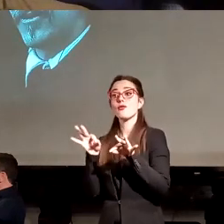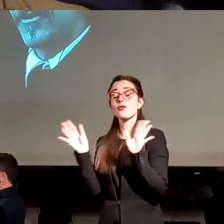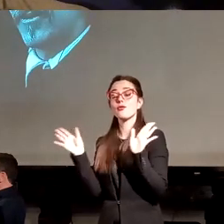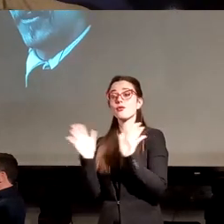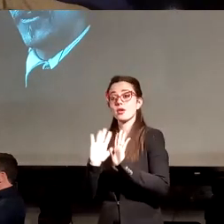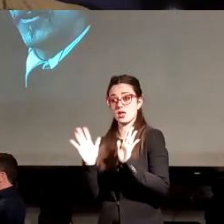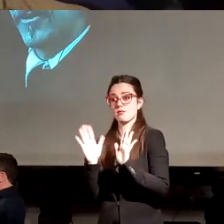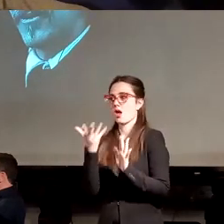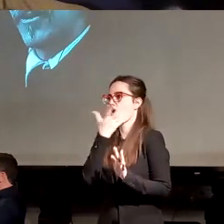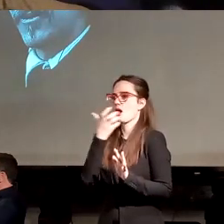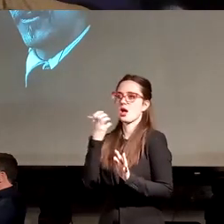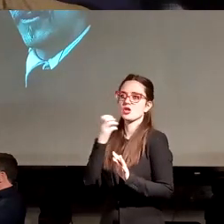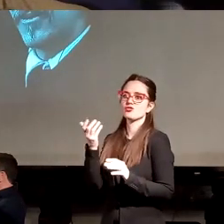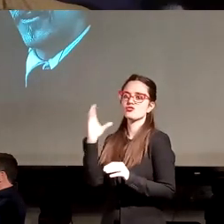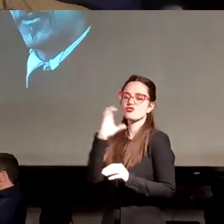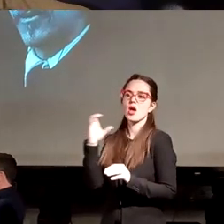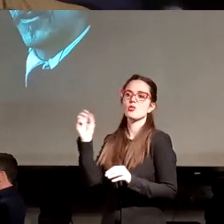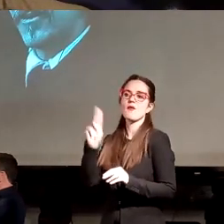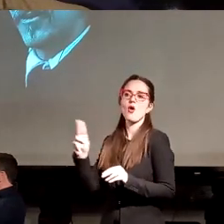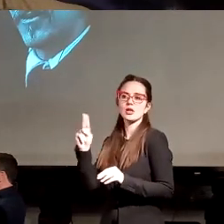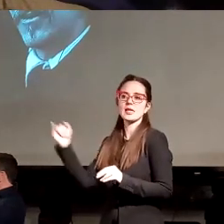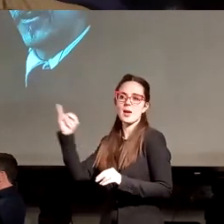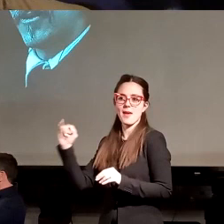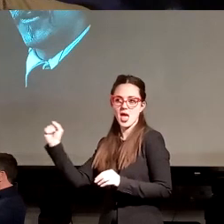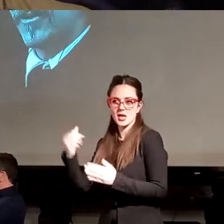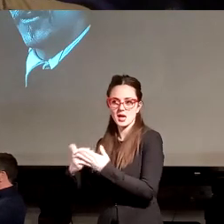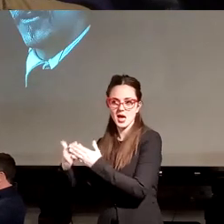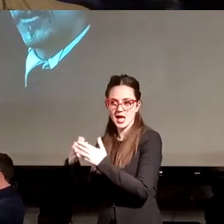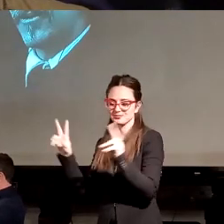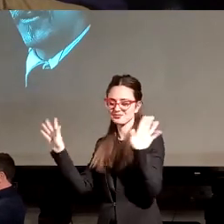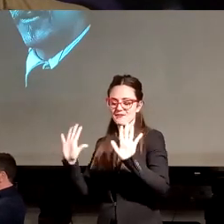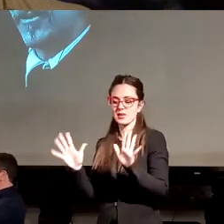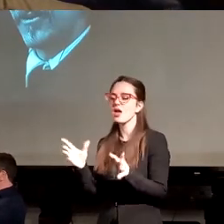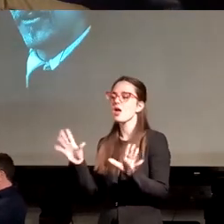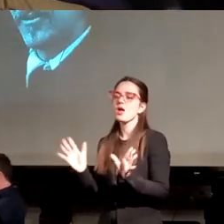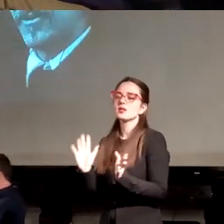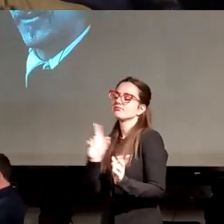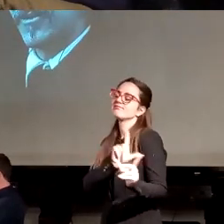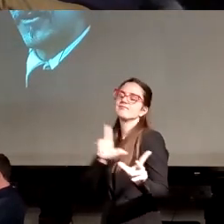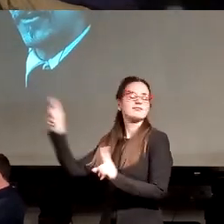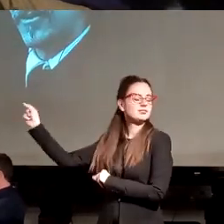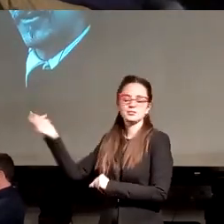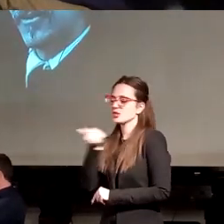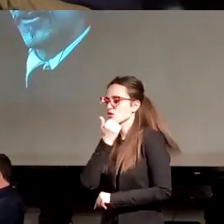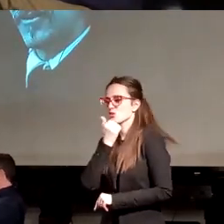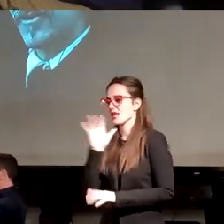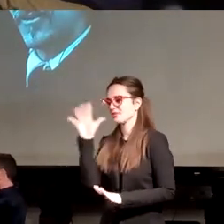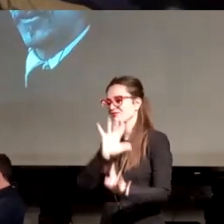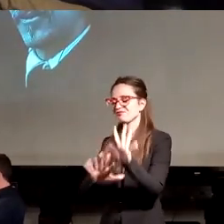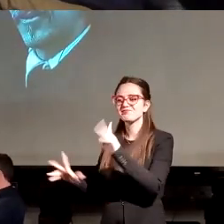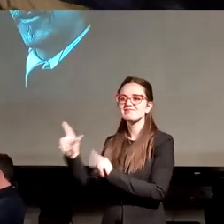va bene io ho finito con la creazione di un film e non c'entra niente soprendendo la deriva delle attività